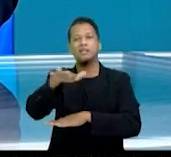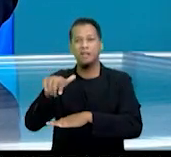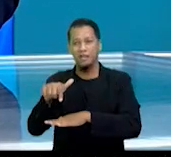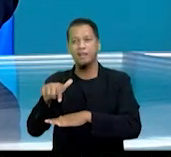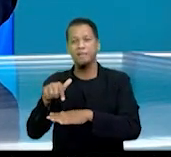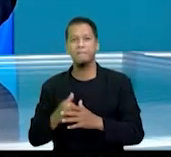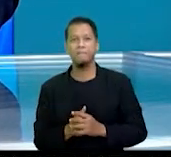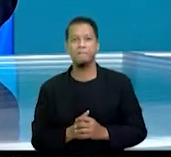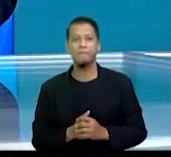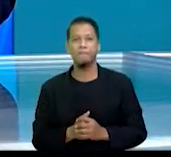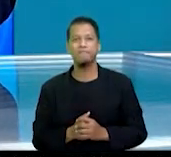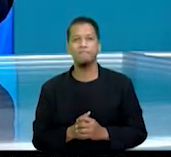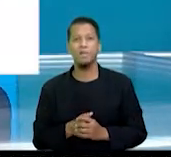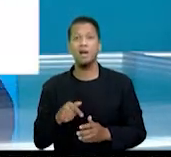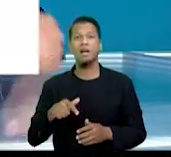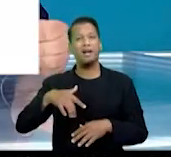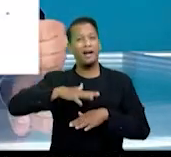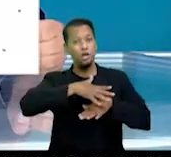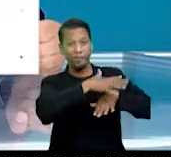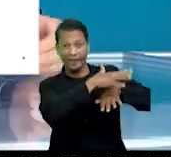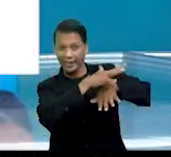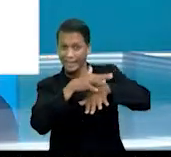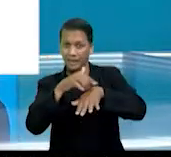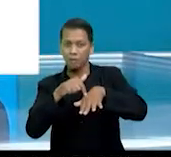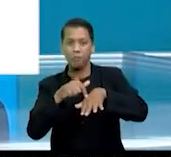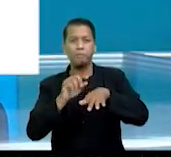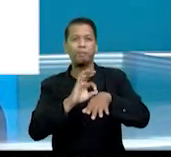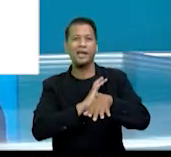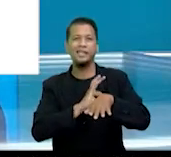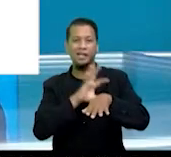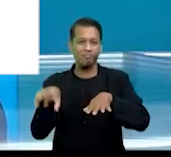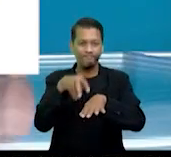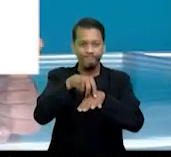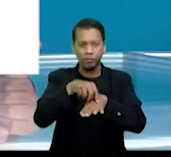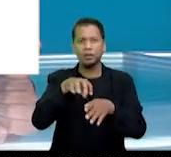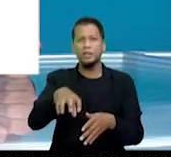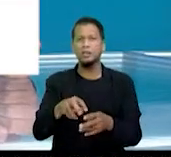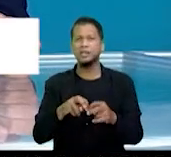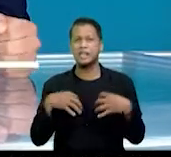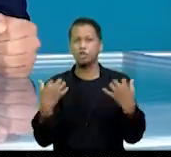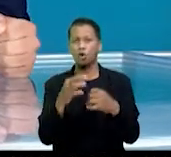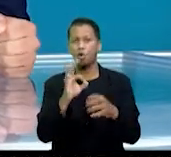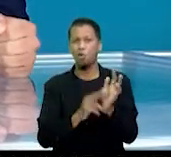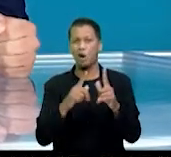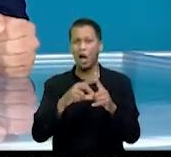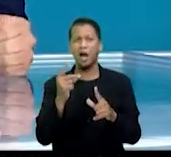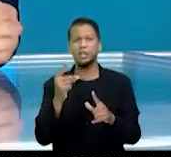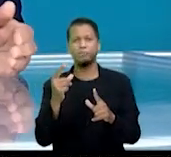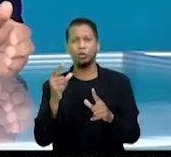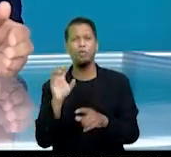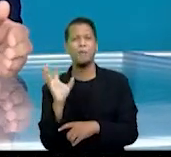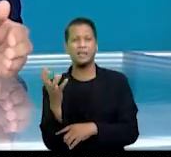Sebuah insiden terjadi saat helikopter yang membawa rombongan presiden melintasi Stadion Ona di Rengkas Bituk, Lebak, Banten. Diduga